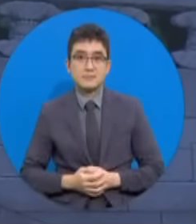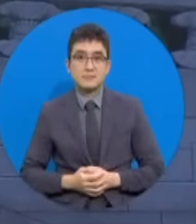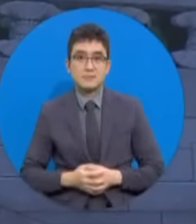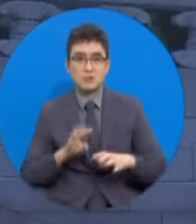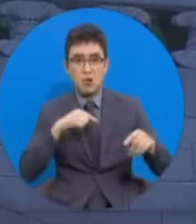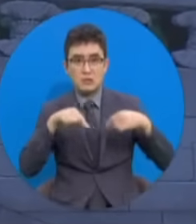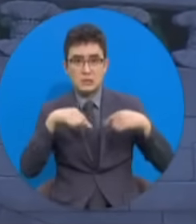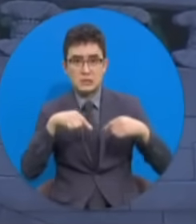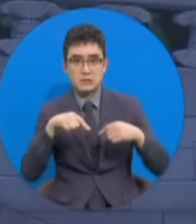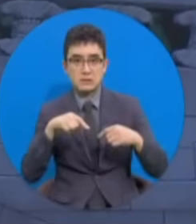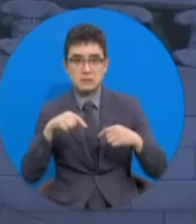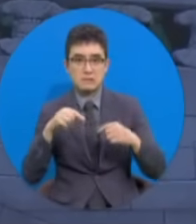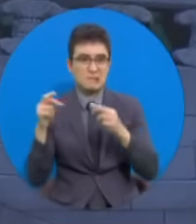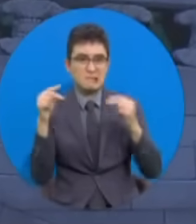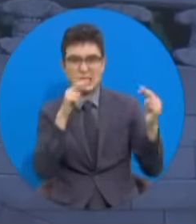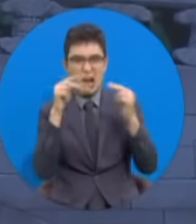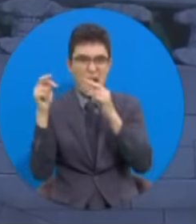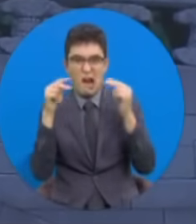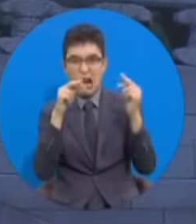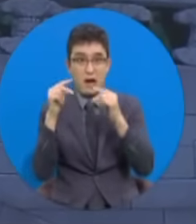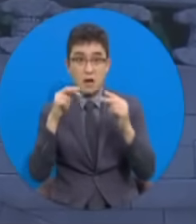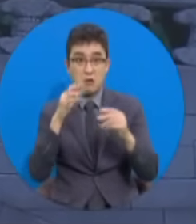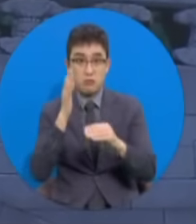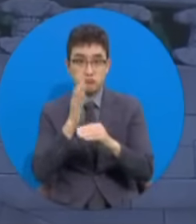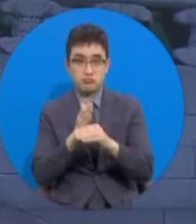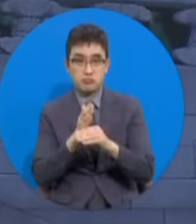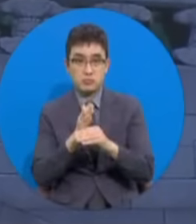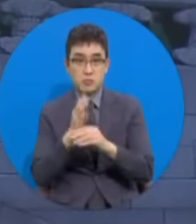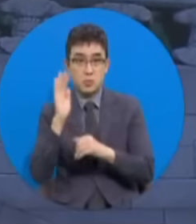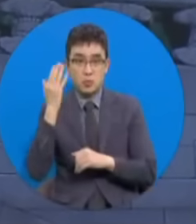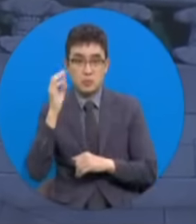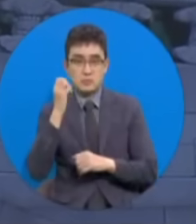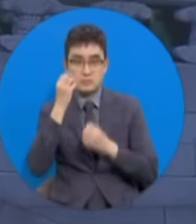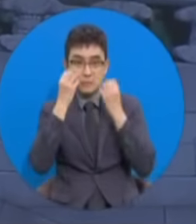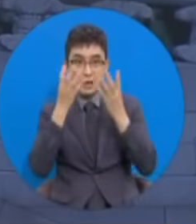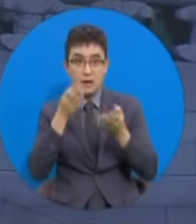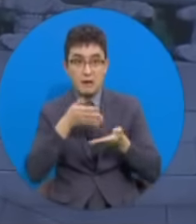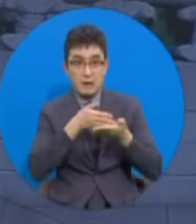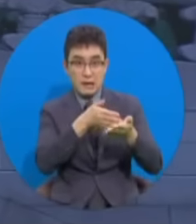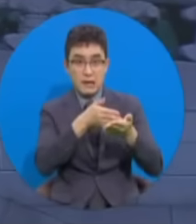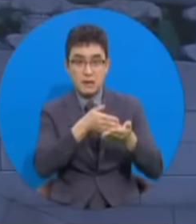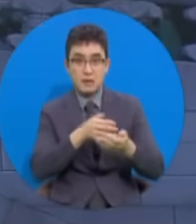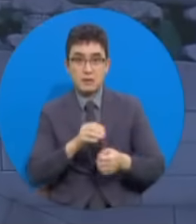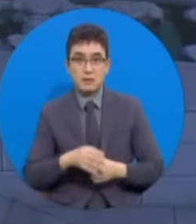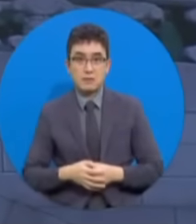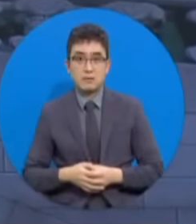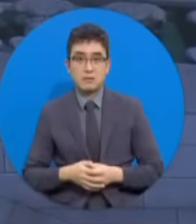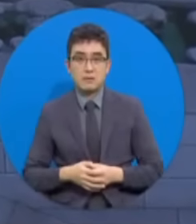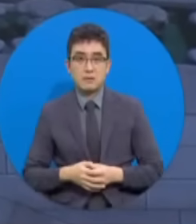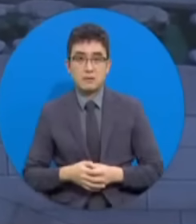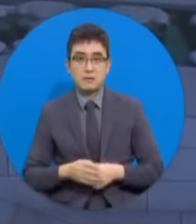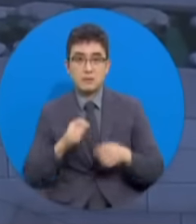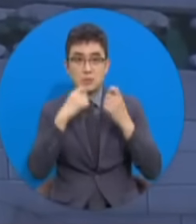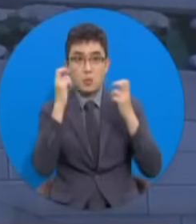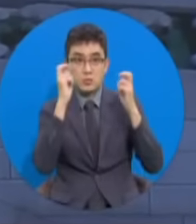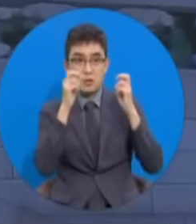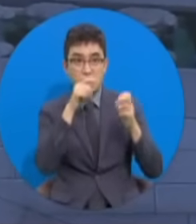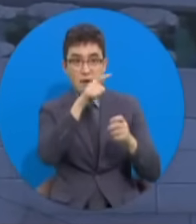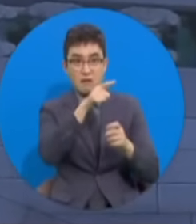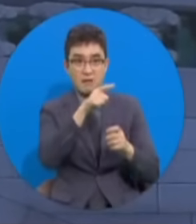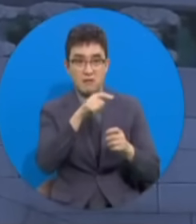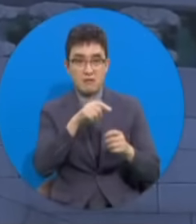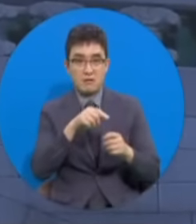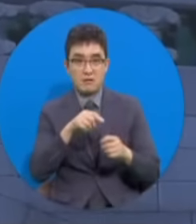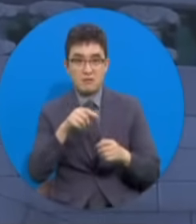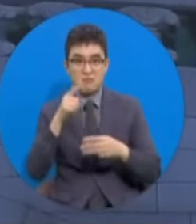정치적 공세가 뭐 계속 핑퐁핑퐁 오가는 와중에 최근에 등장했던 공세 중에 하나가 야권을 중심으로 민간 용역업체도 윤